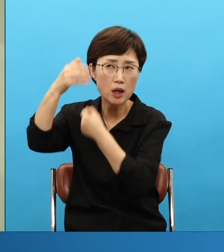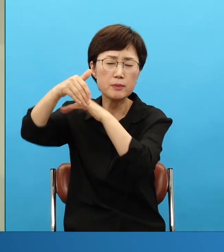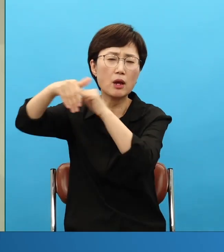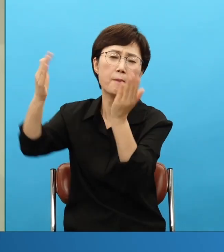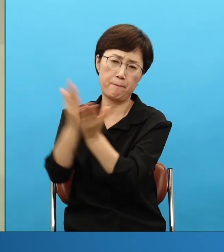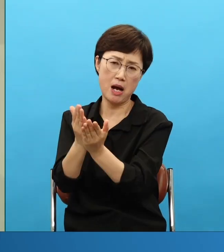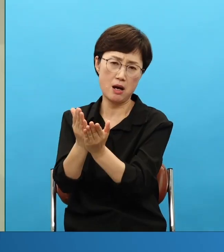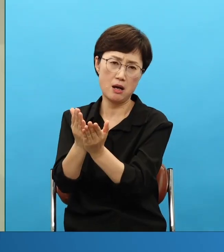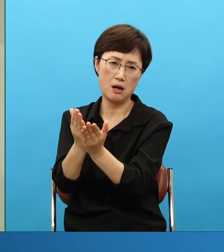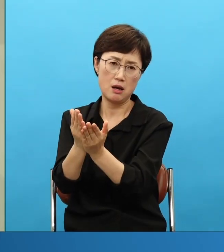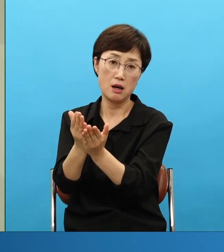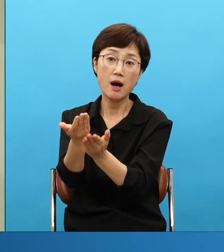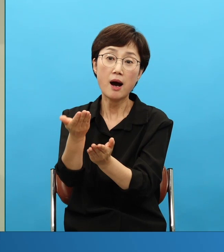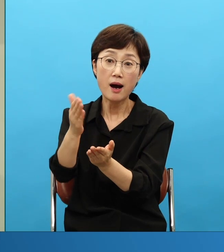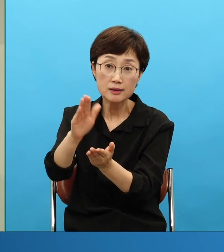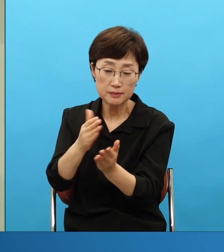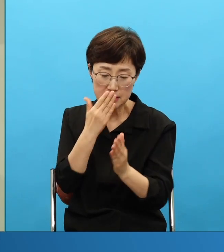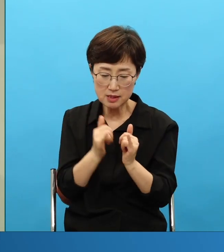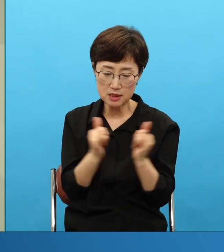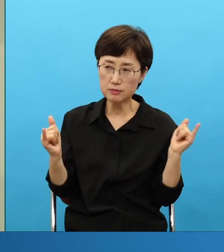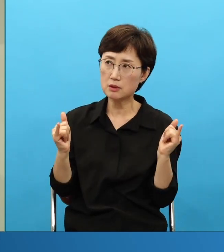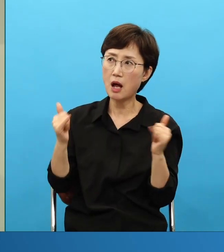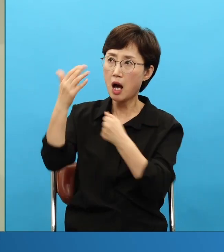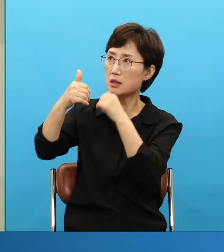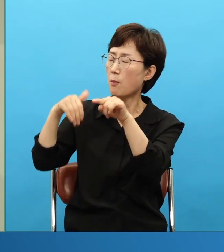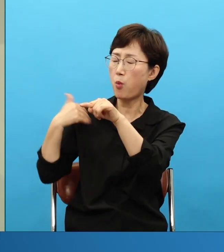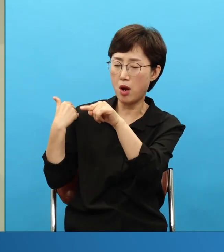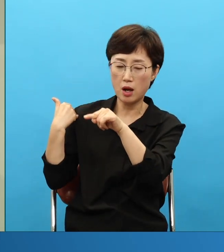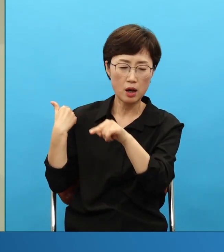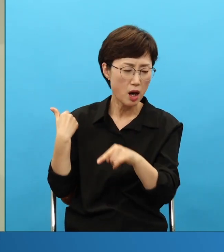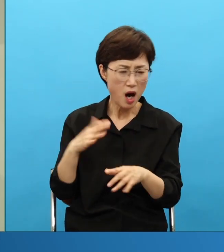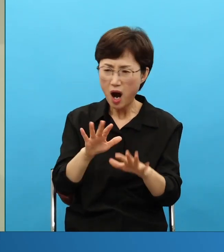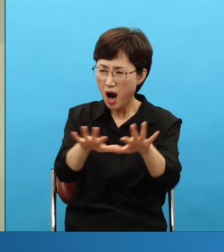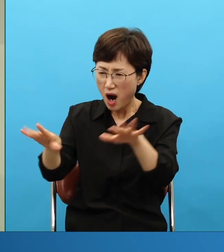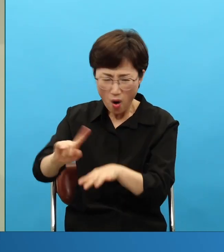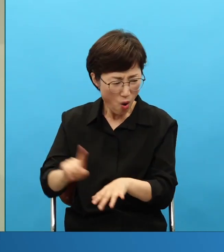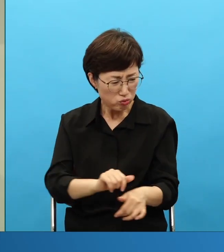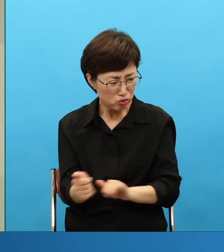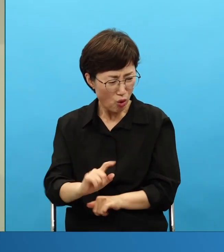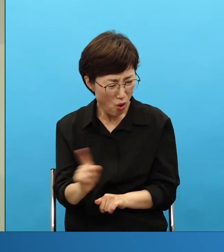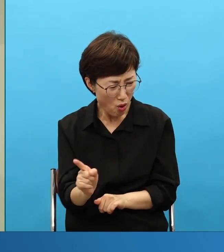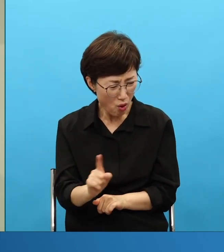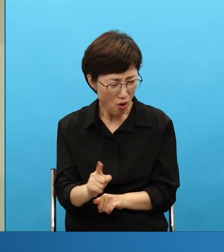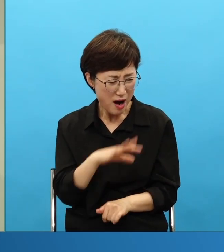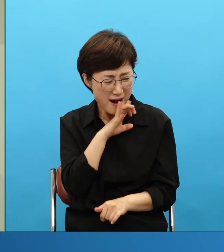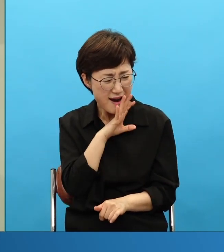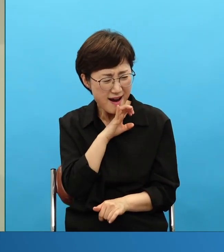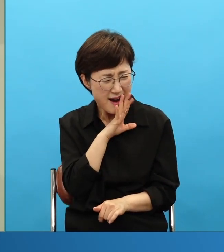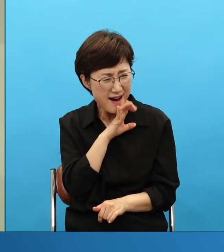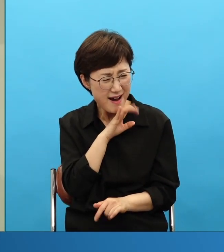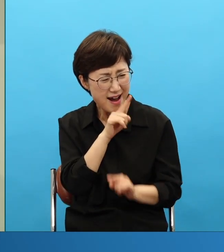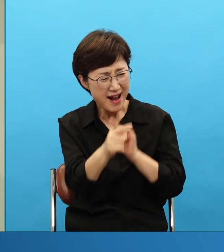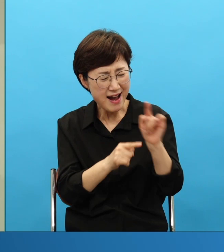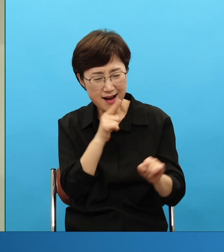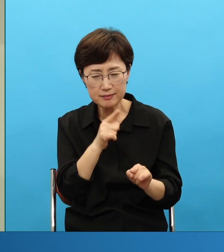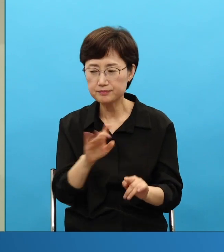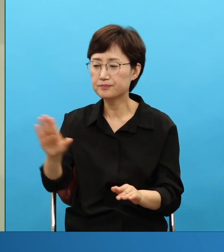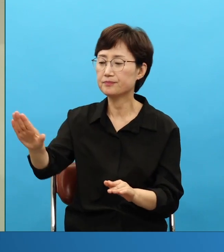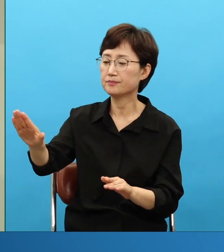him, saying, why did you bring us this far so that we could all die here? 그때 모세가 가만히 서서 여호와께서 행하시는 구원을 보라.